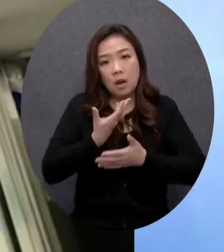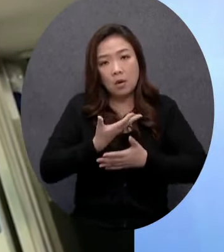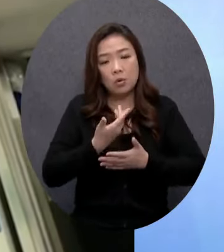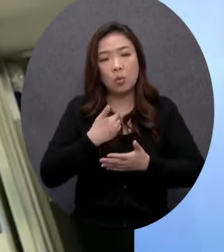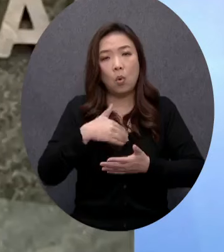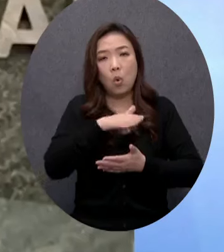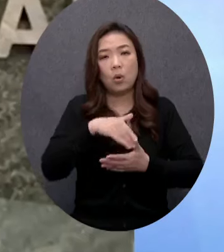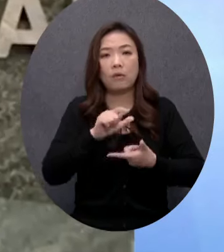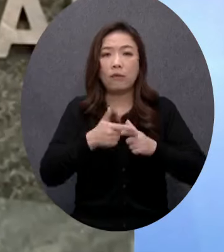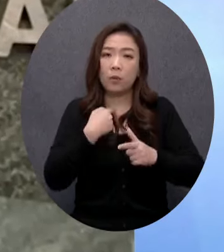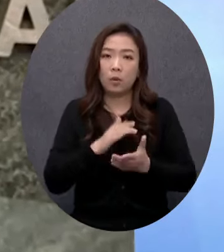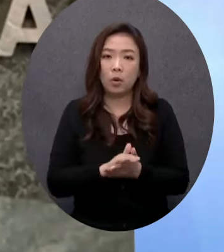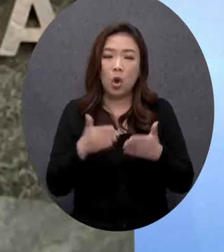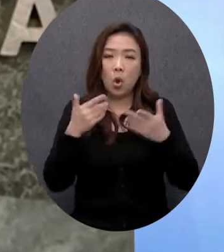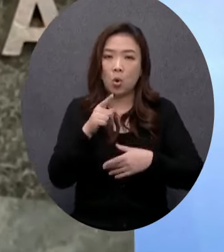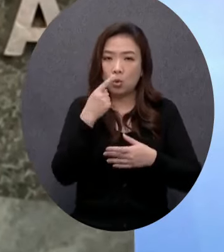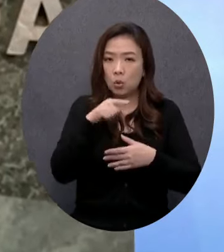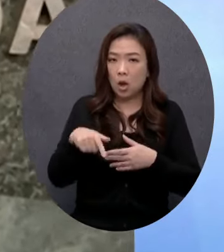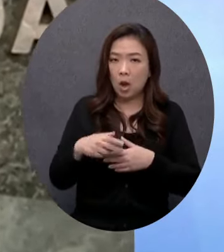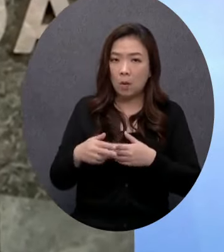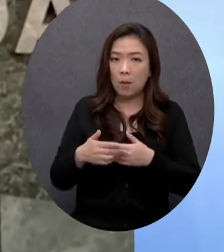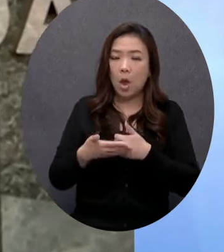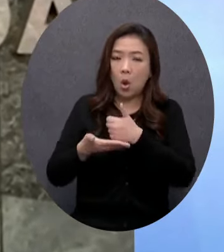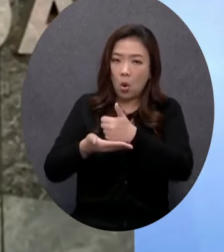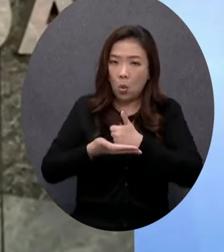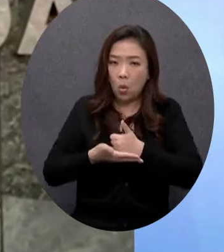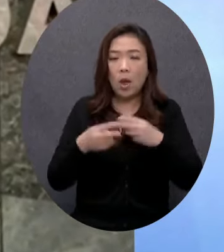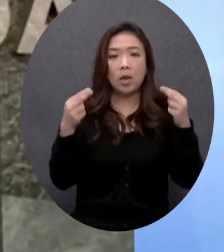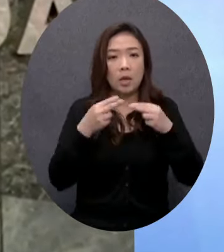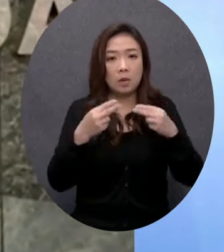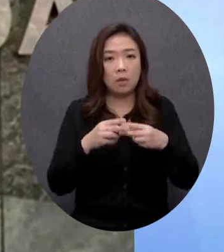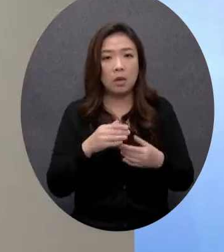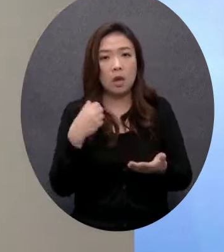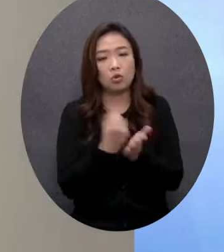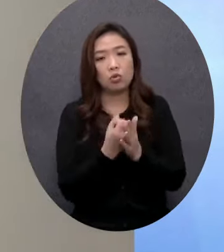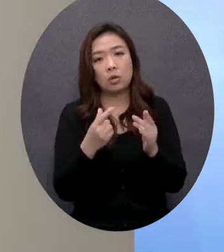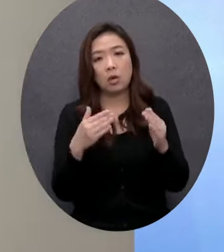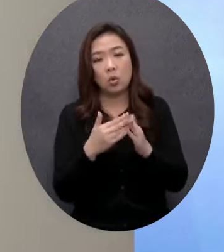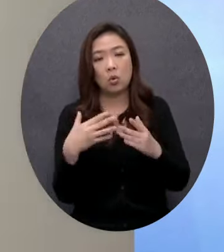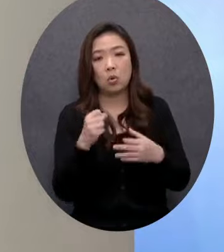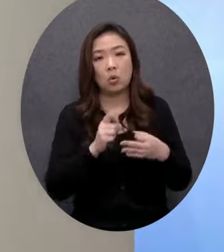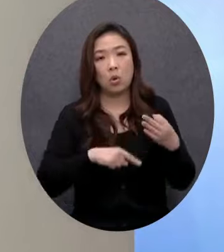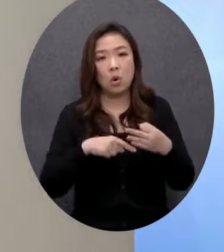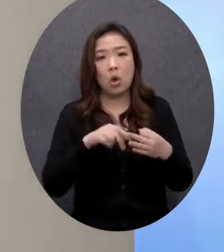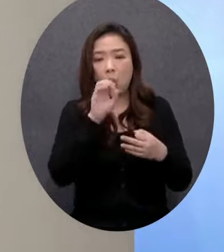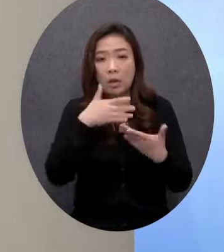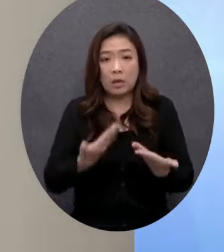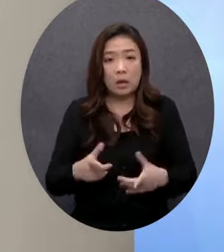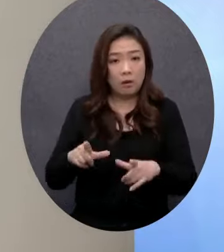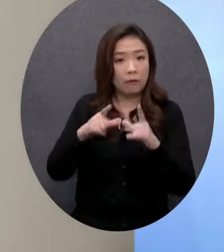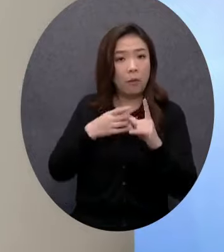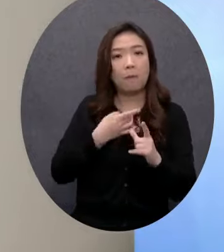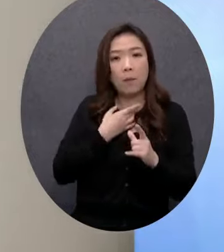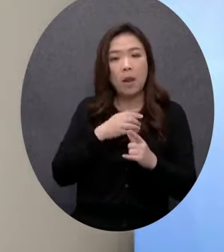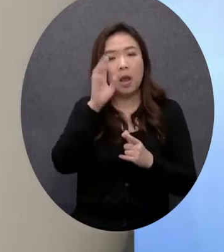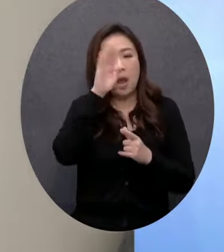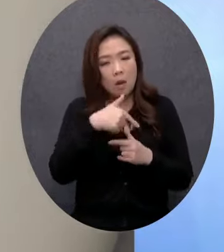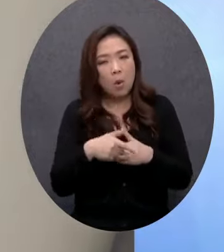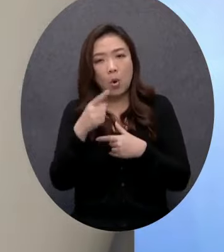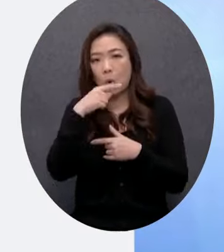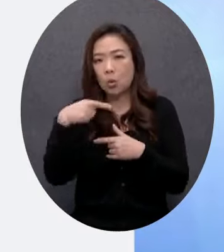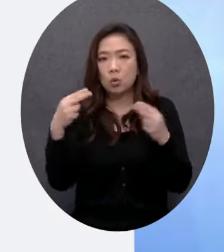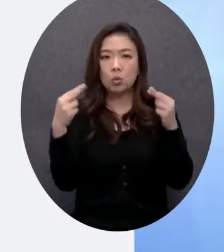案。 向孙玉涵提出会面的社工注册局主席伍若明说，到现在仍未收到回复，他仍然希望和孙玉涵